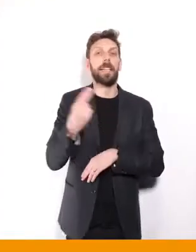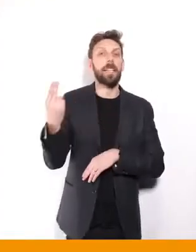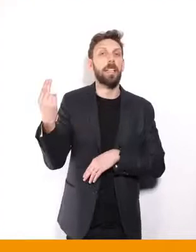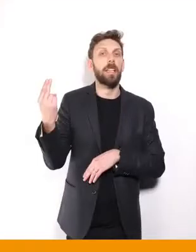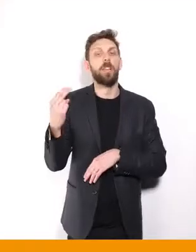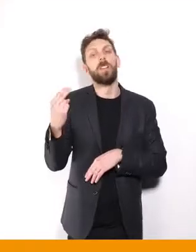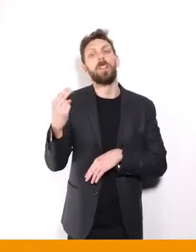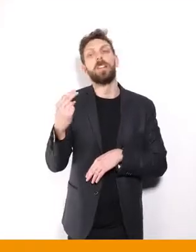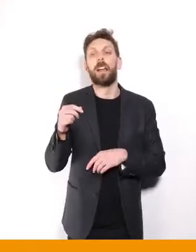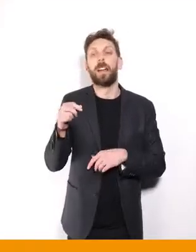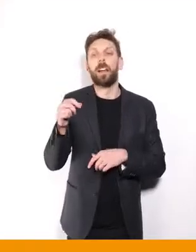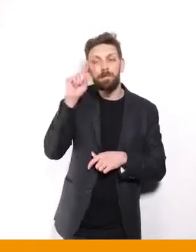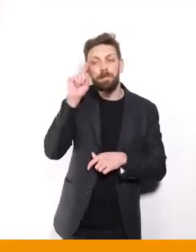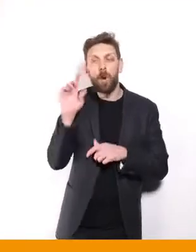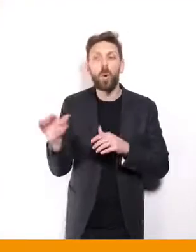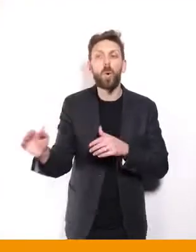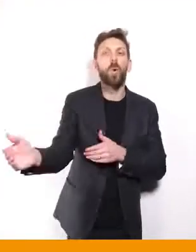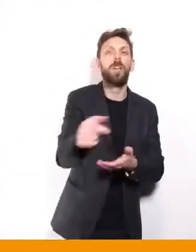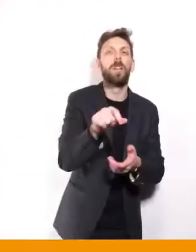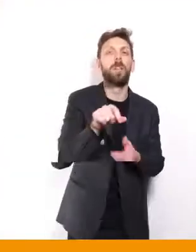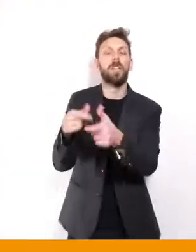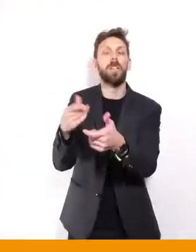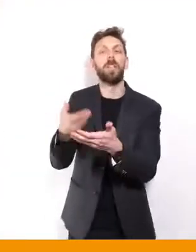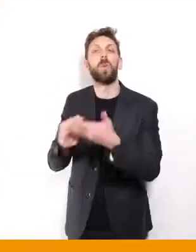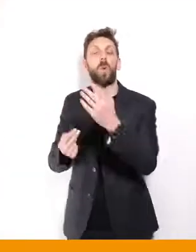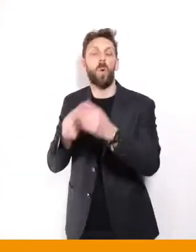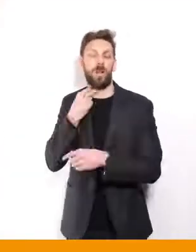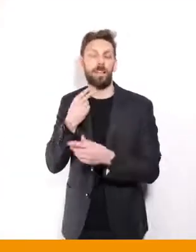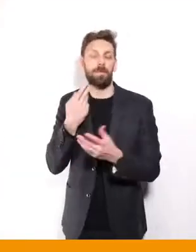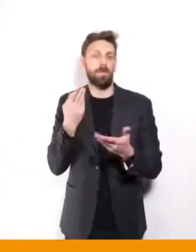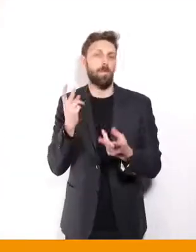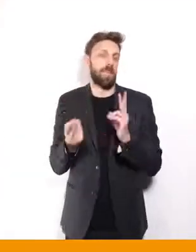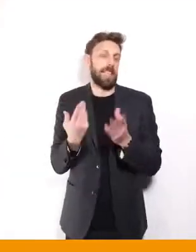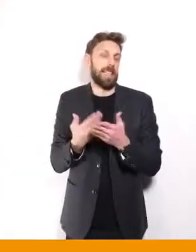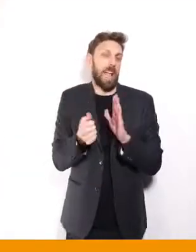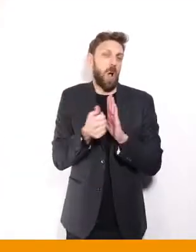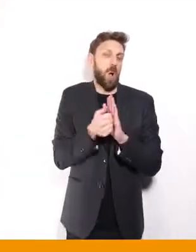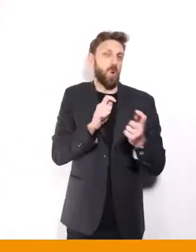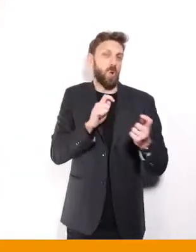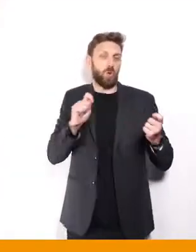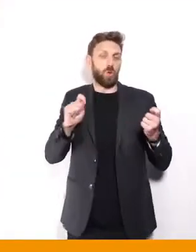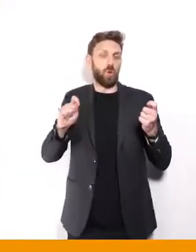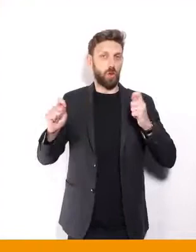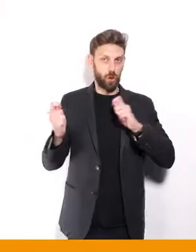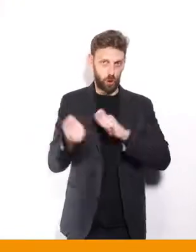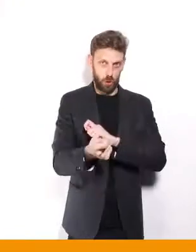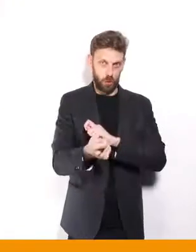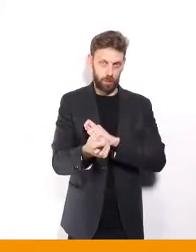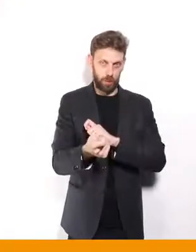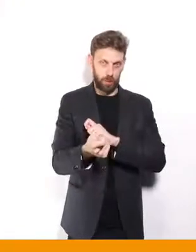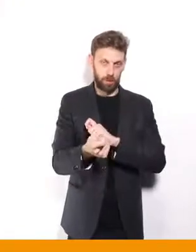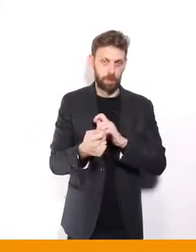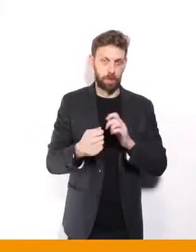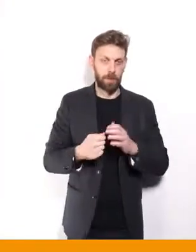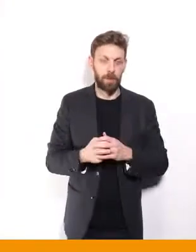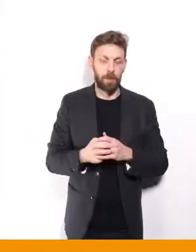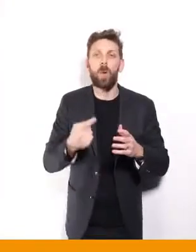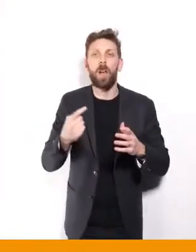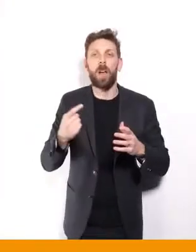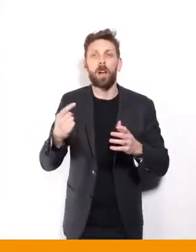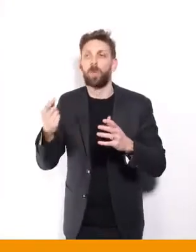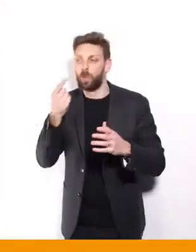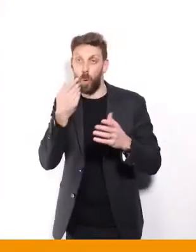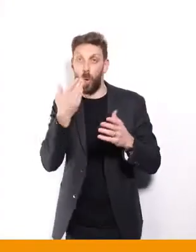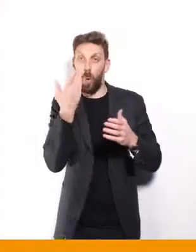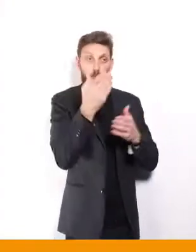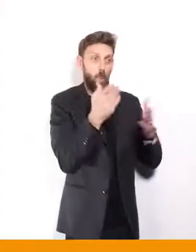handicapées, au moins dans ses fonctions, pour que sur ce sujet, mais je pense que dans d'autres secteurs, je veux faire la même chose, ce n'est